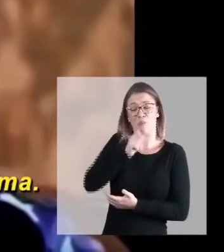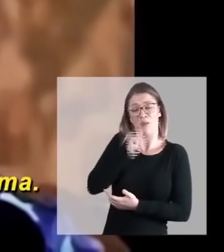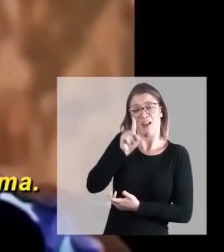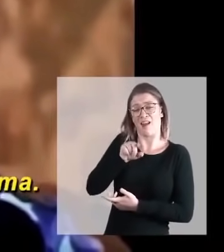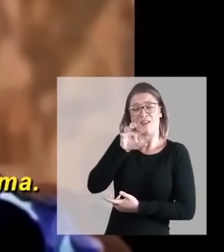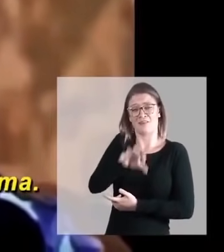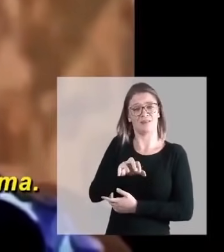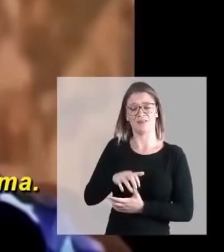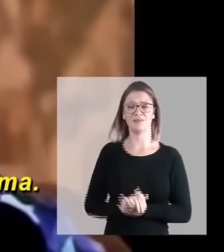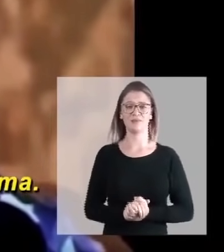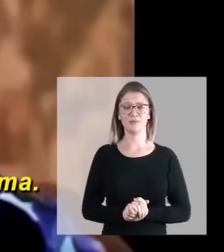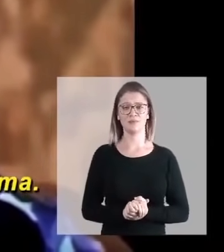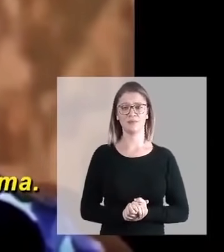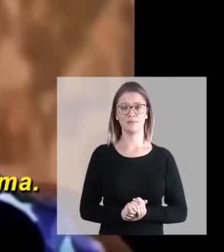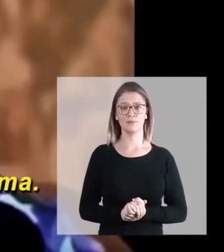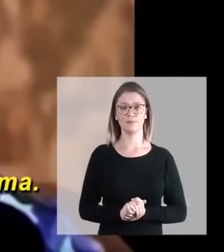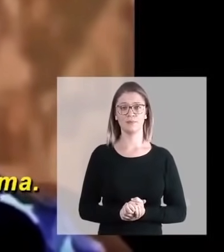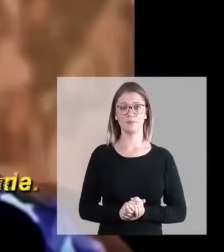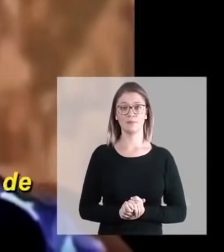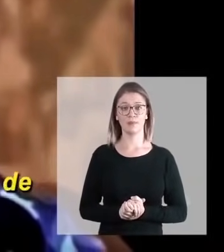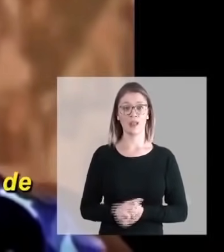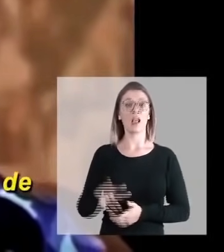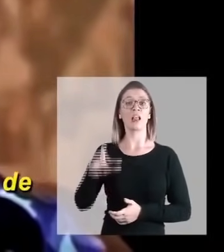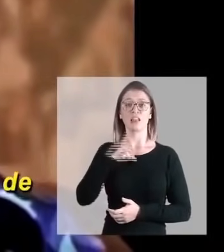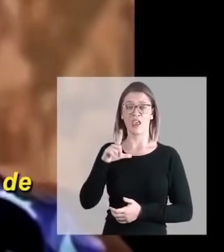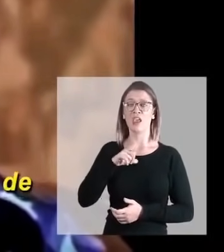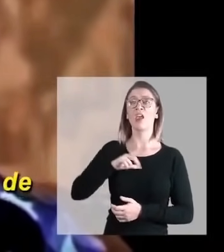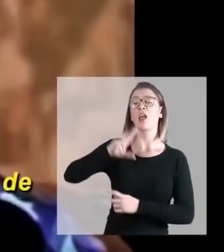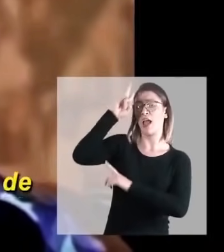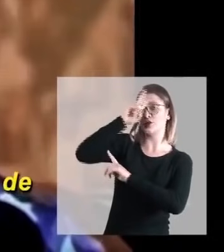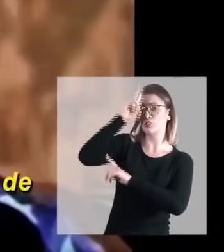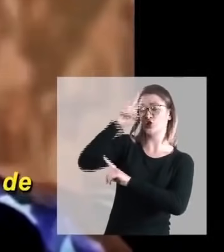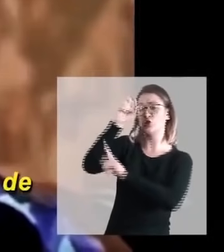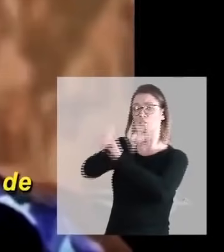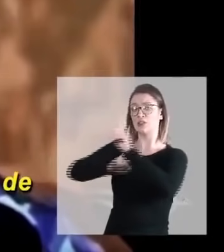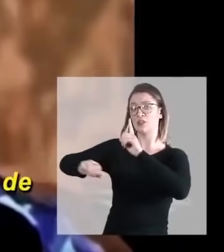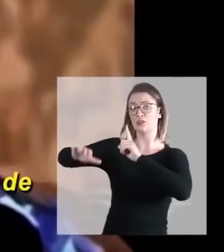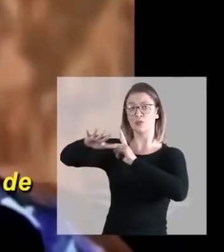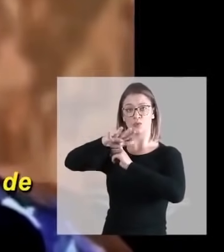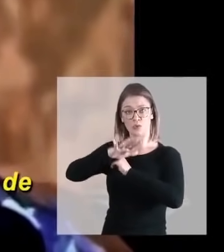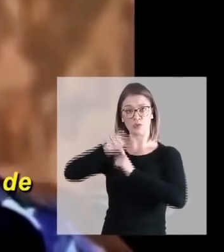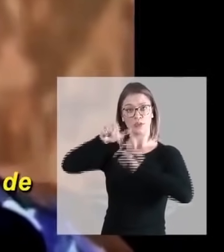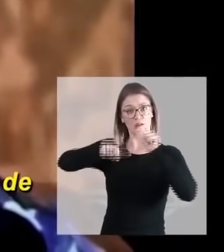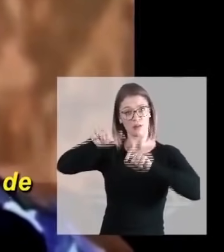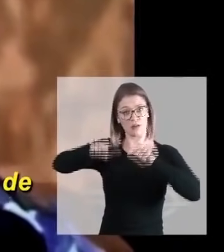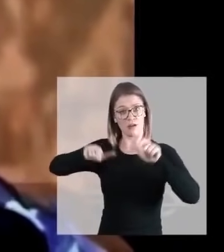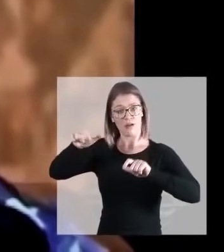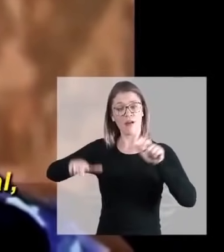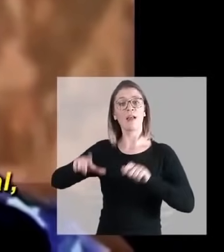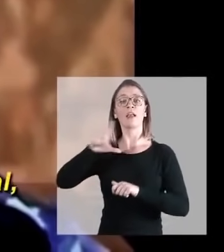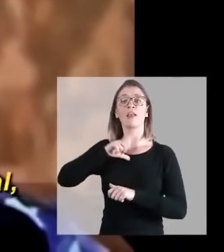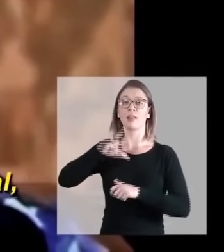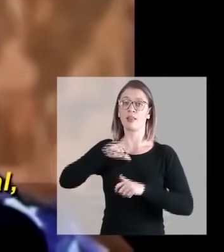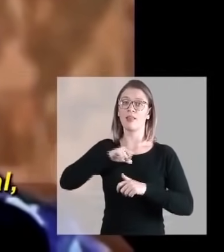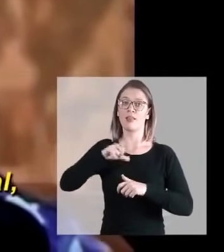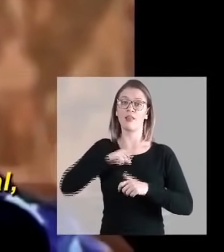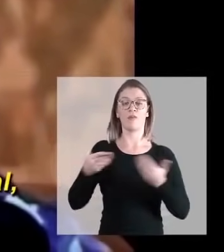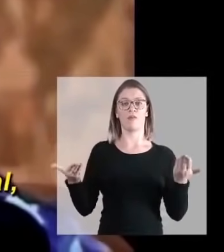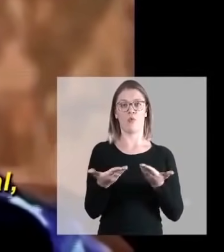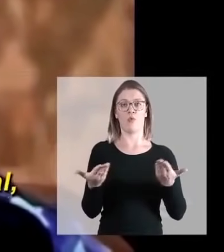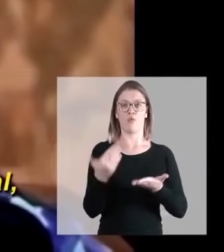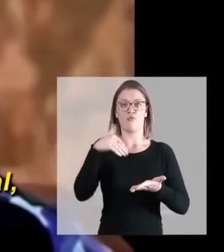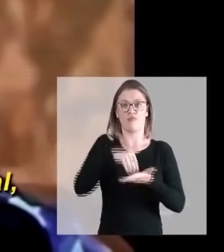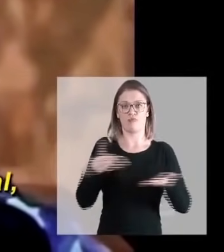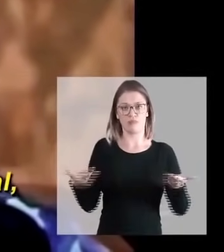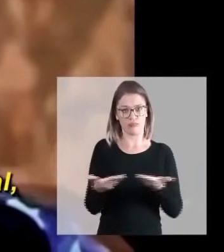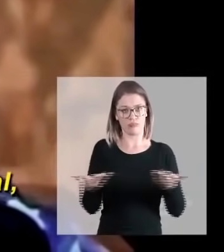qui définisse la femme en tant que telle. C'est une histoire qui l'a faite. D'abord, l'histoire de la civilisation, qui aboutit